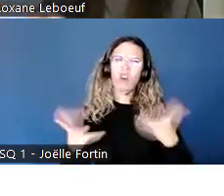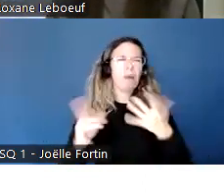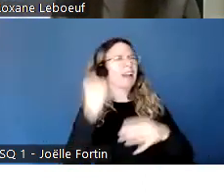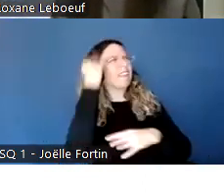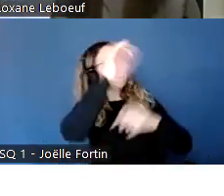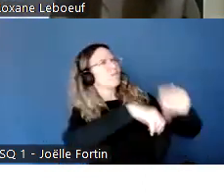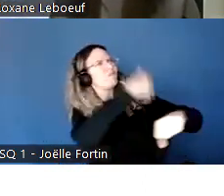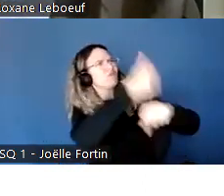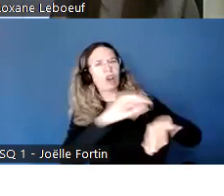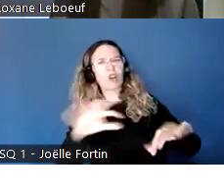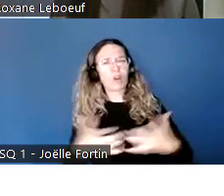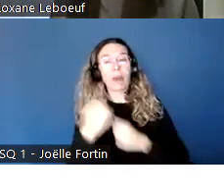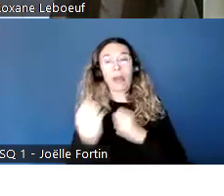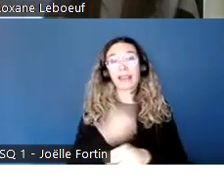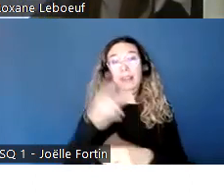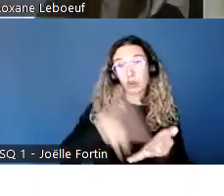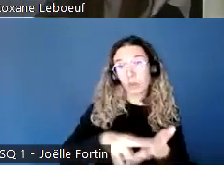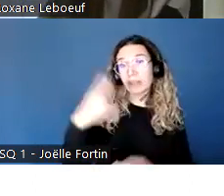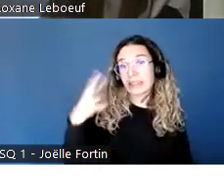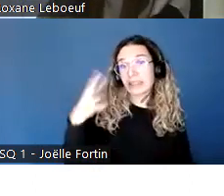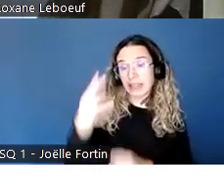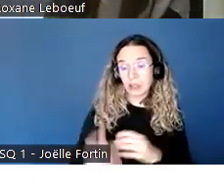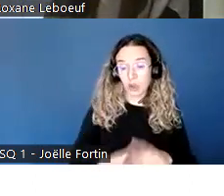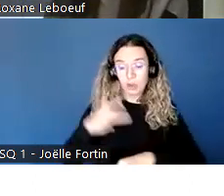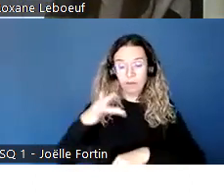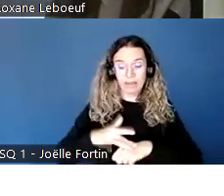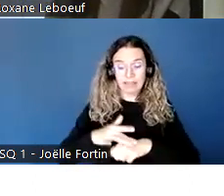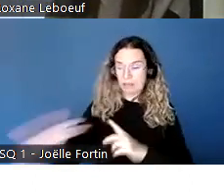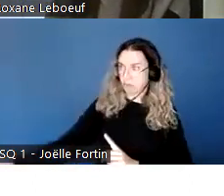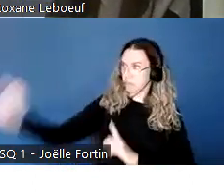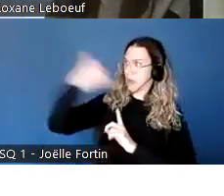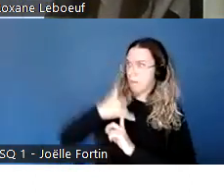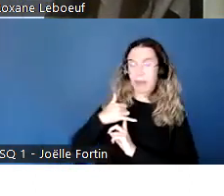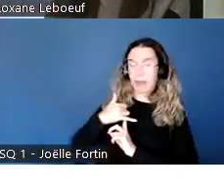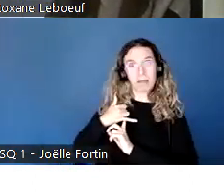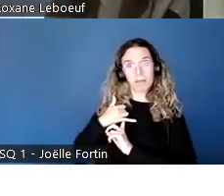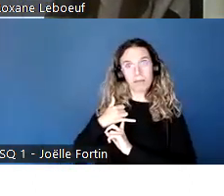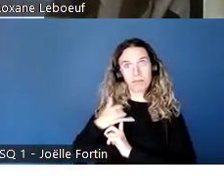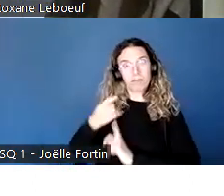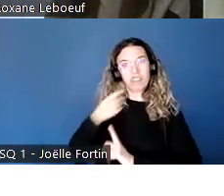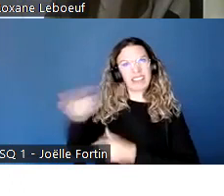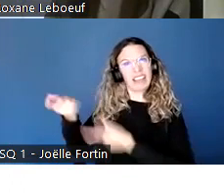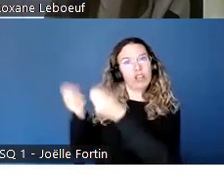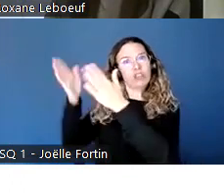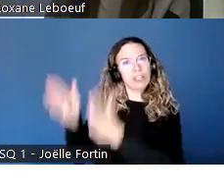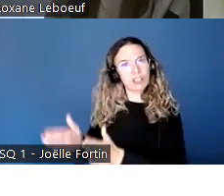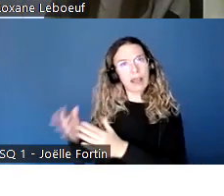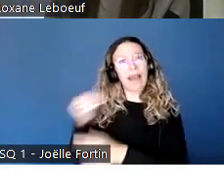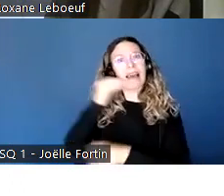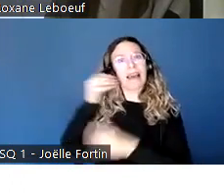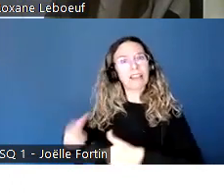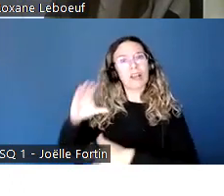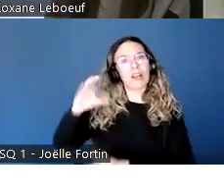commencé? En 2017, l'université reçoit un appel d'une gestionnaire d'une